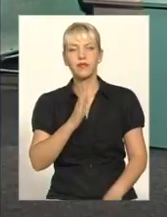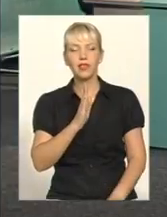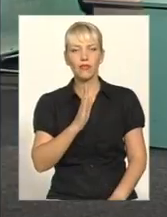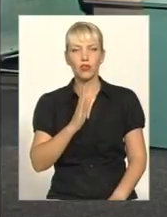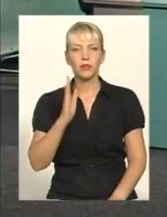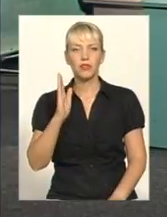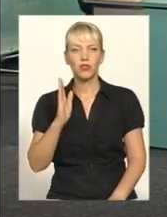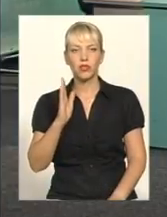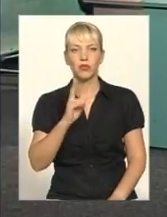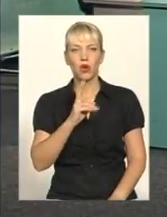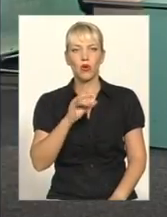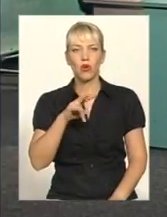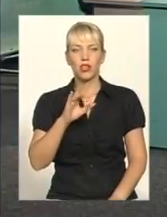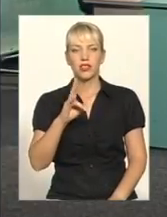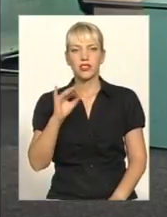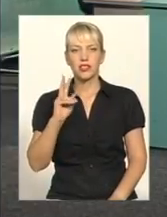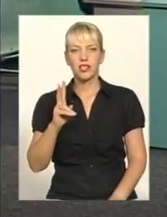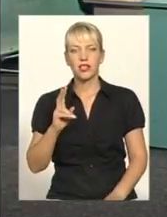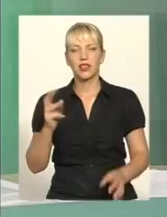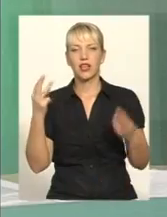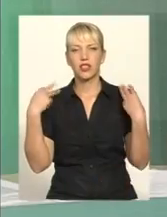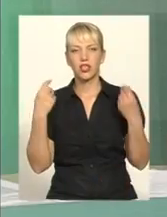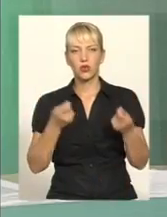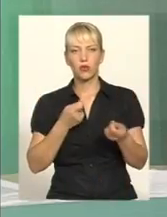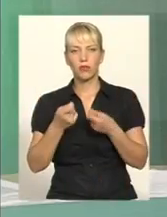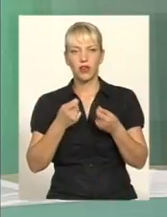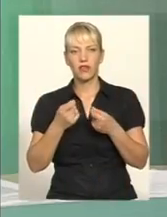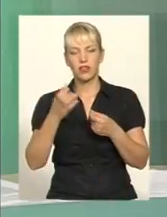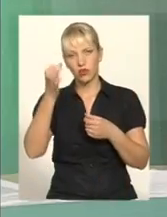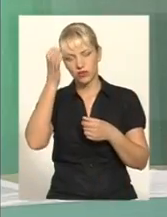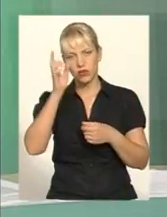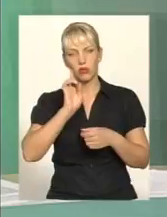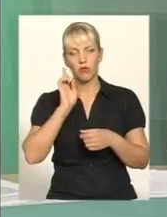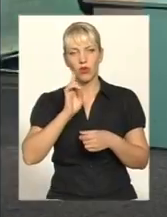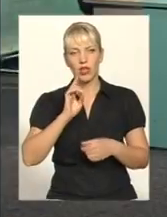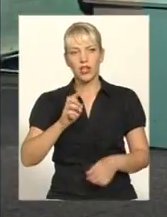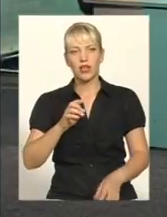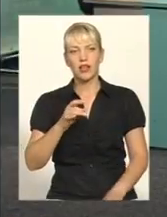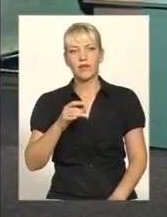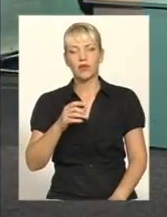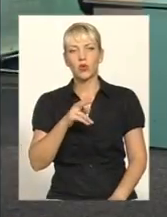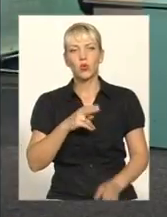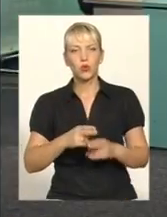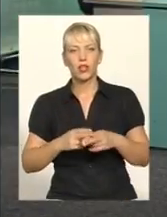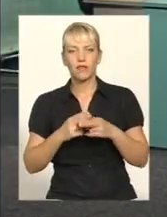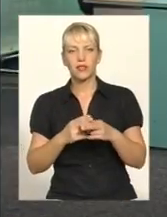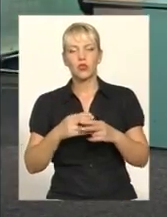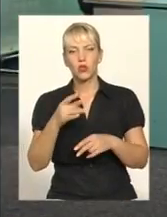Володимиром Володимировичем Колісником, начальником управління освіти, молоді та спорту Донецької райдержадміністрації. Вітаю вас в нашій